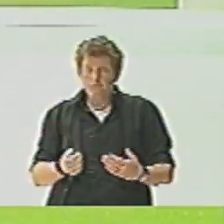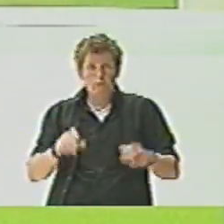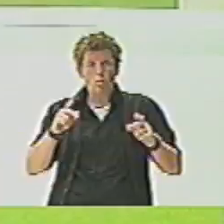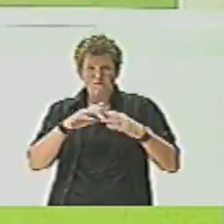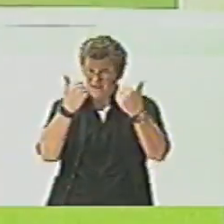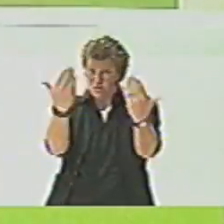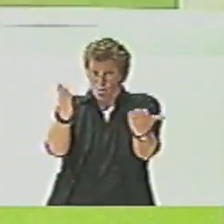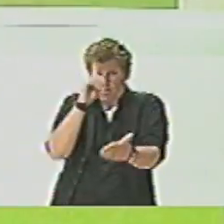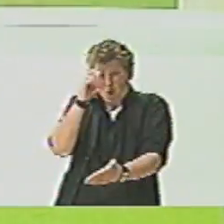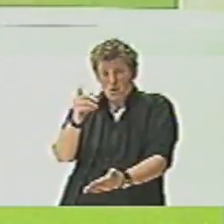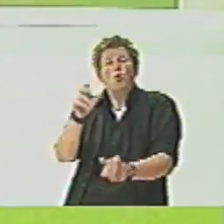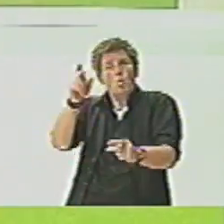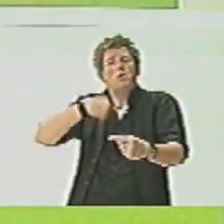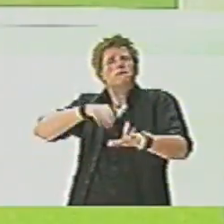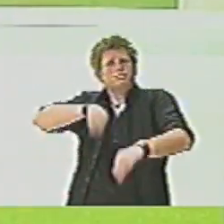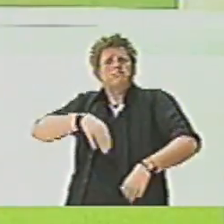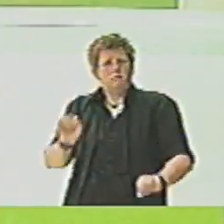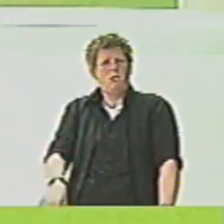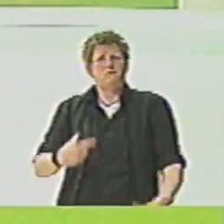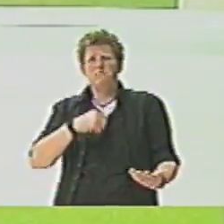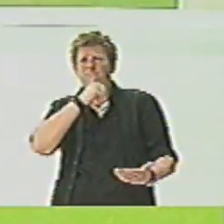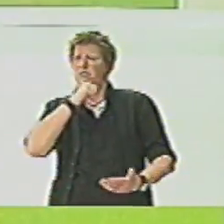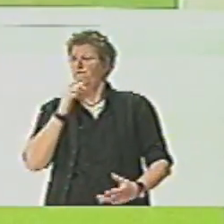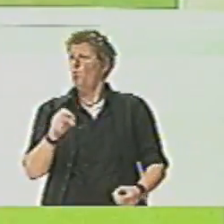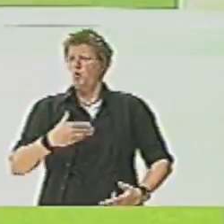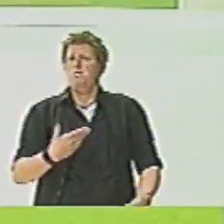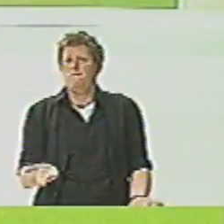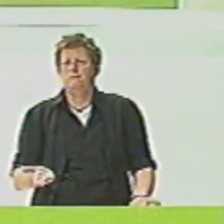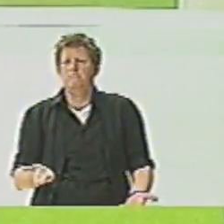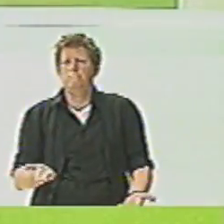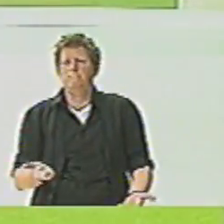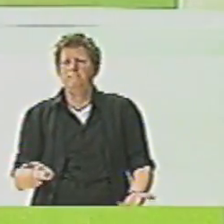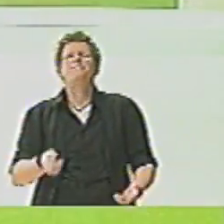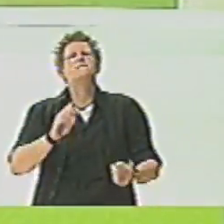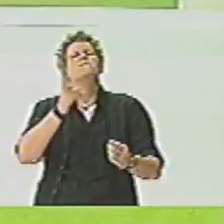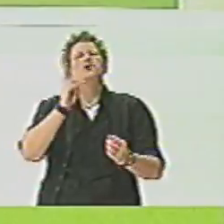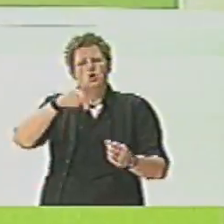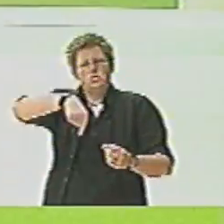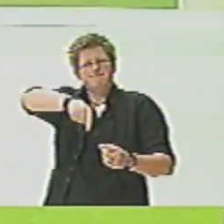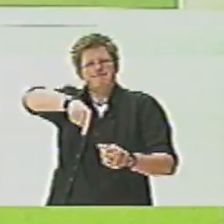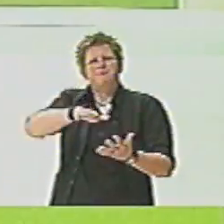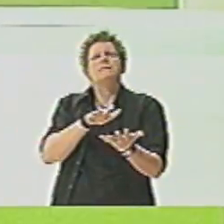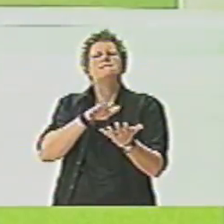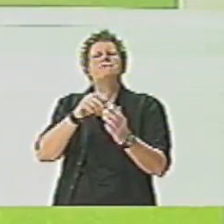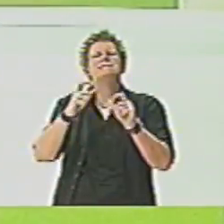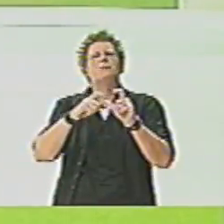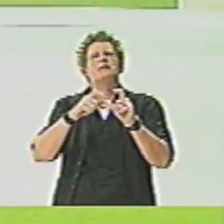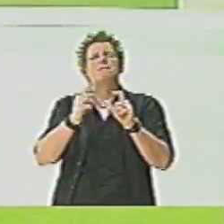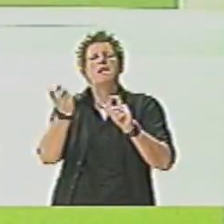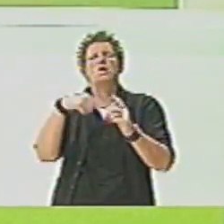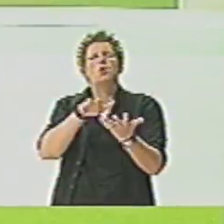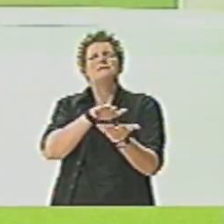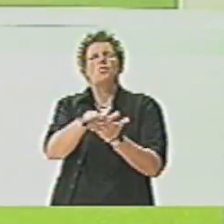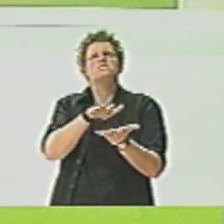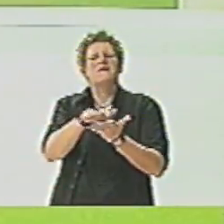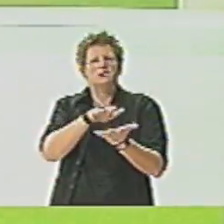Freundinnen und Freunde. Wir werden mit euch noch eine ausführliche Auswertung im September, Sabine sagt es bereits, machen. Bringt